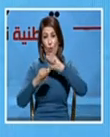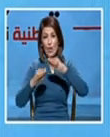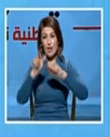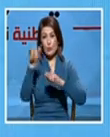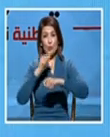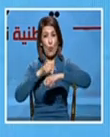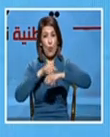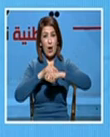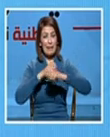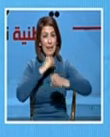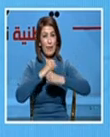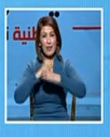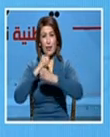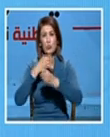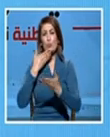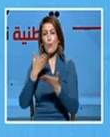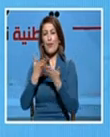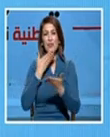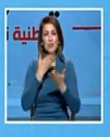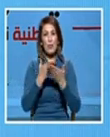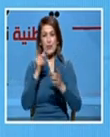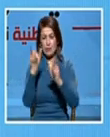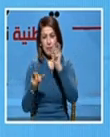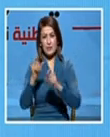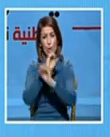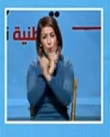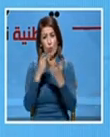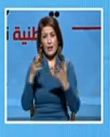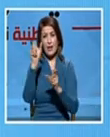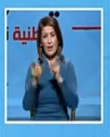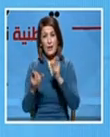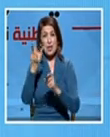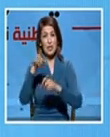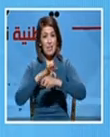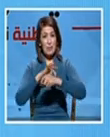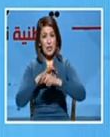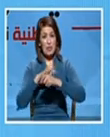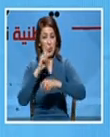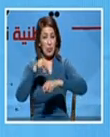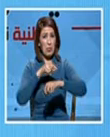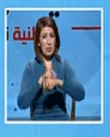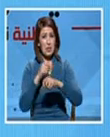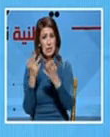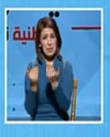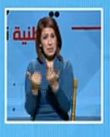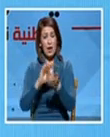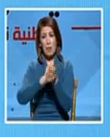نتاعهم، واللي رونديفو يعطيهم دي رونديفو اسباسي، مش ما بين كل مريض ومريض نص ساعه، مش يلقى الوقت هو مش